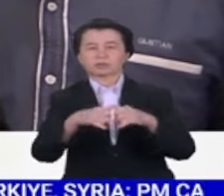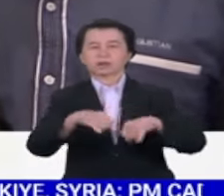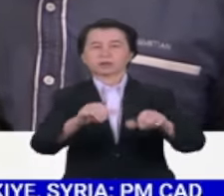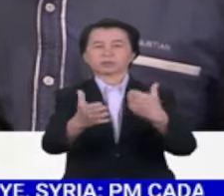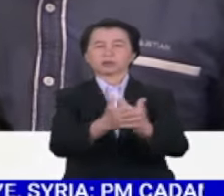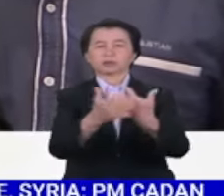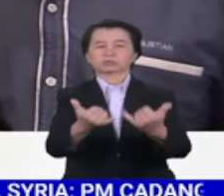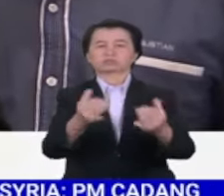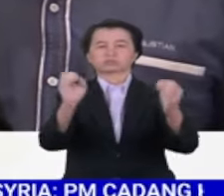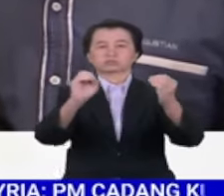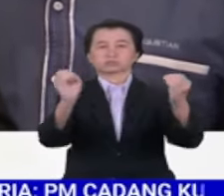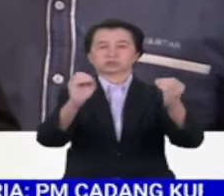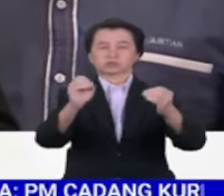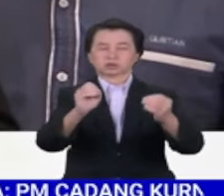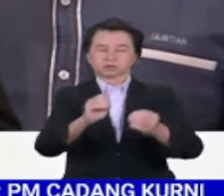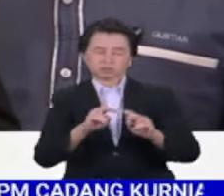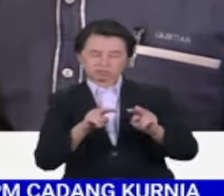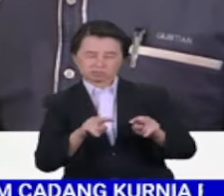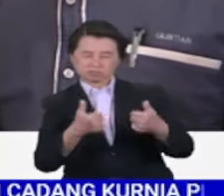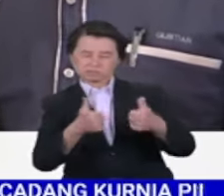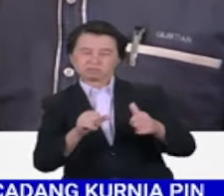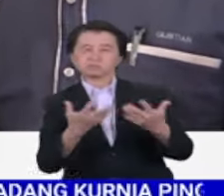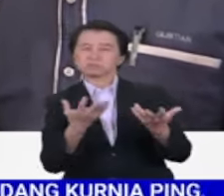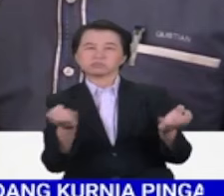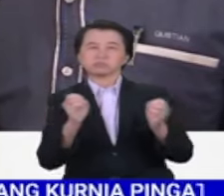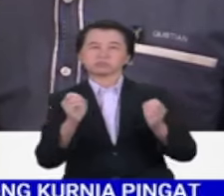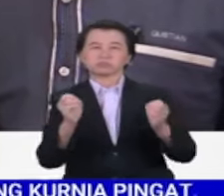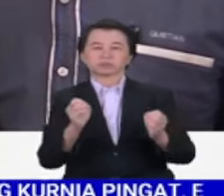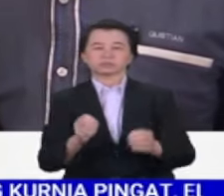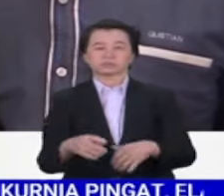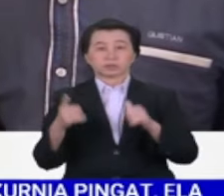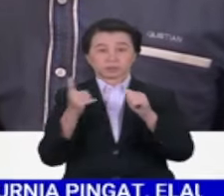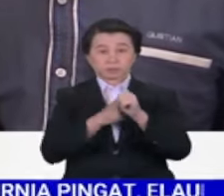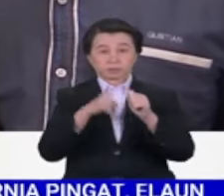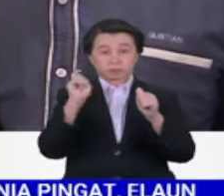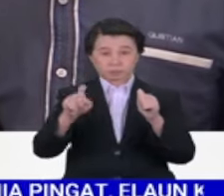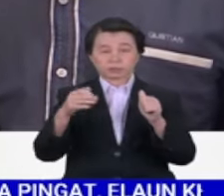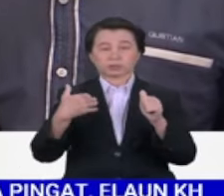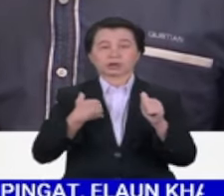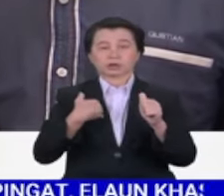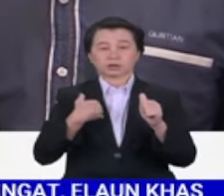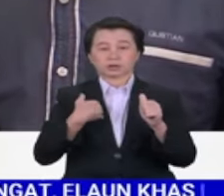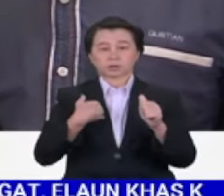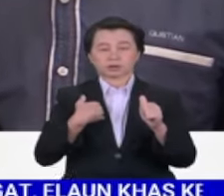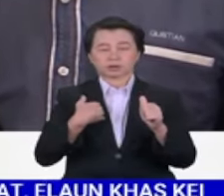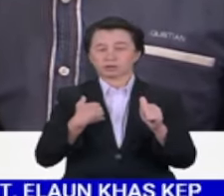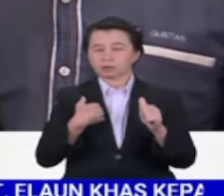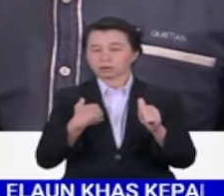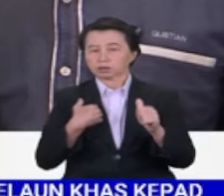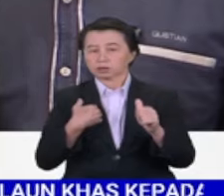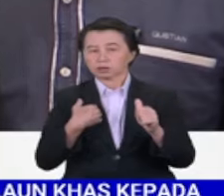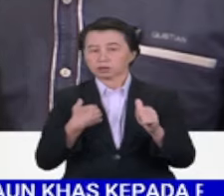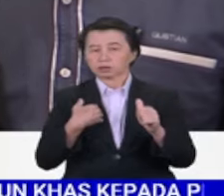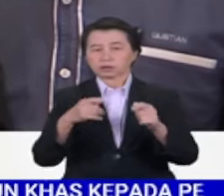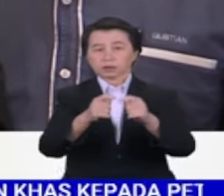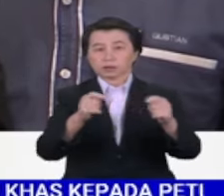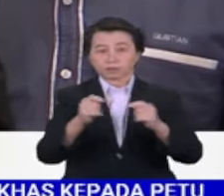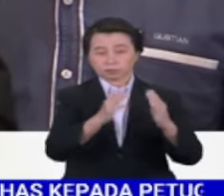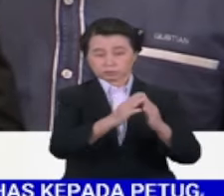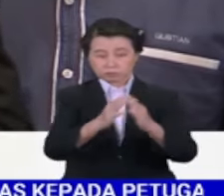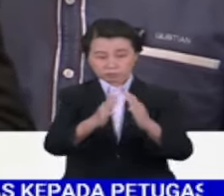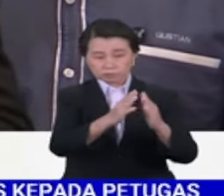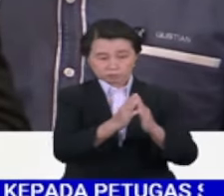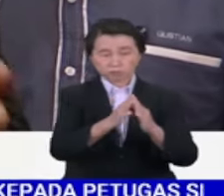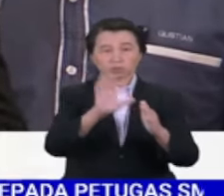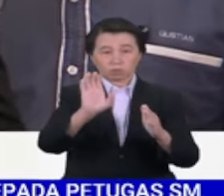mempunyai sebarang Mercu tanda Jadi yang pertama kita masih ada palsu itu dulu ini Township kita buat